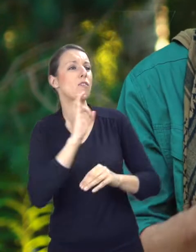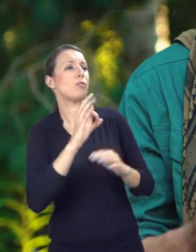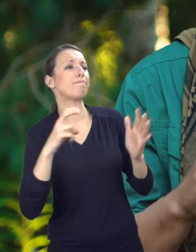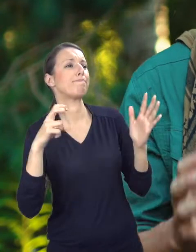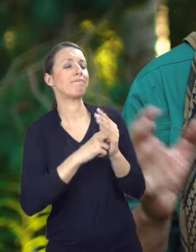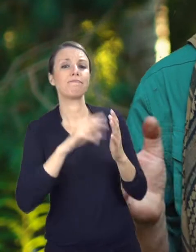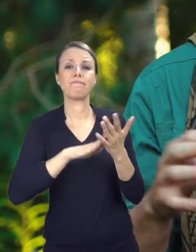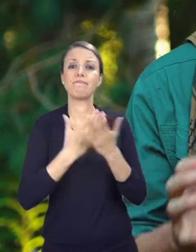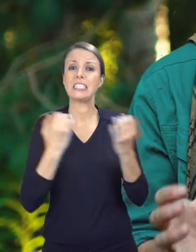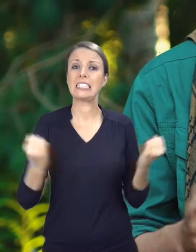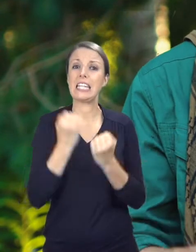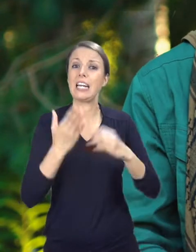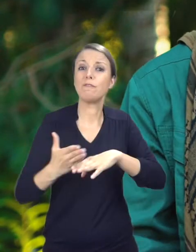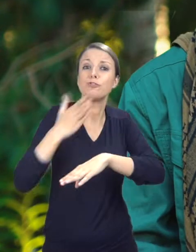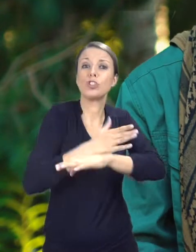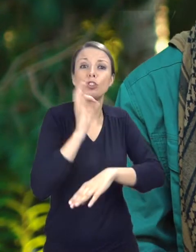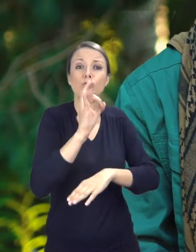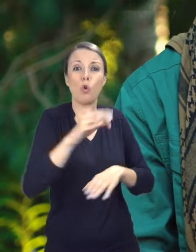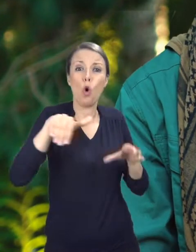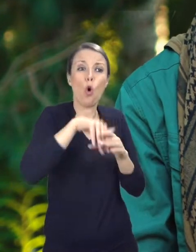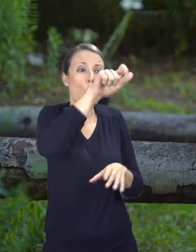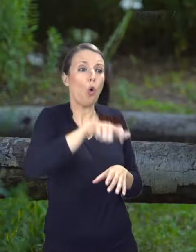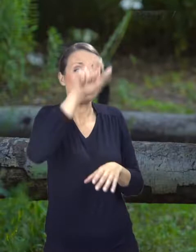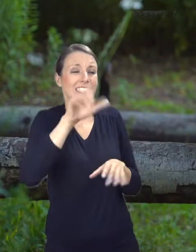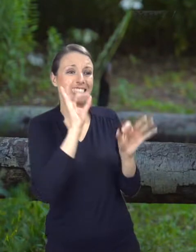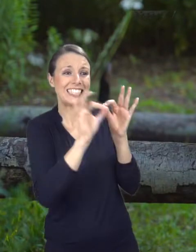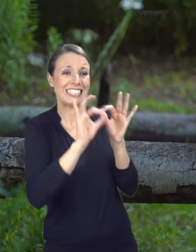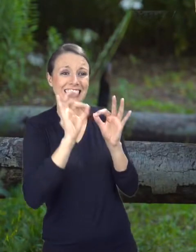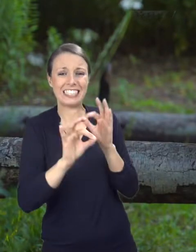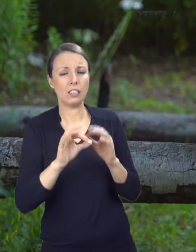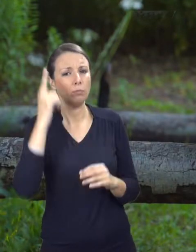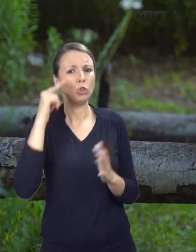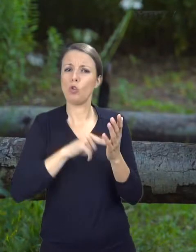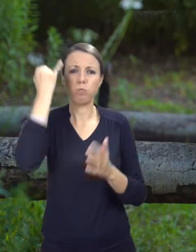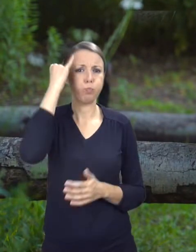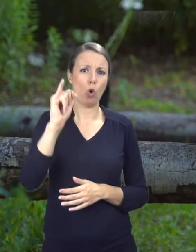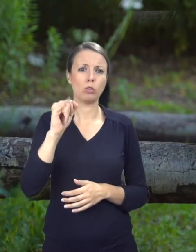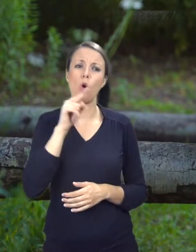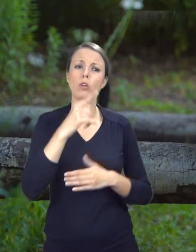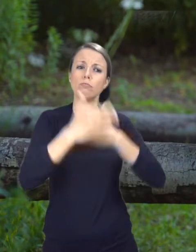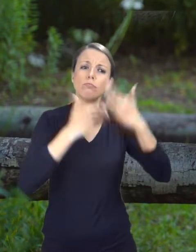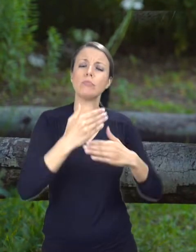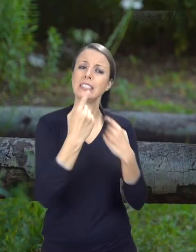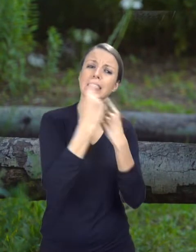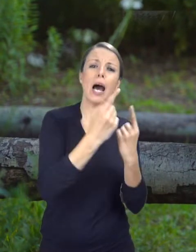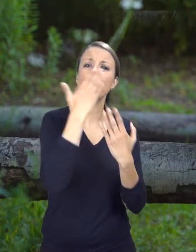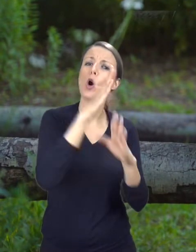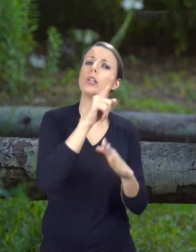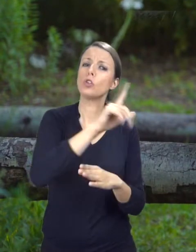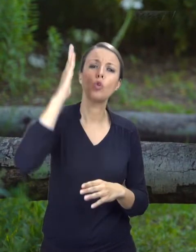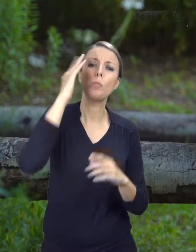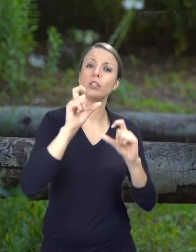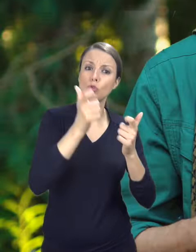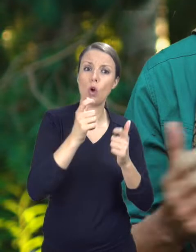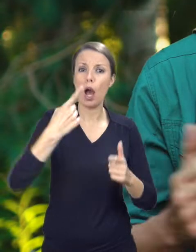swoich uczestników pod kątem tego, do czego oni są zdolni. Moim zdaniem to błąd. Oni sami nam pokażą, do czego są zdolni, a my musimy tylko tymi elementami